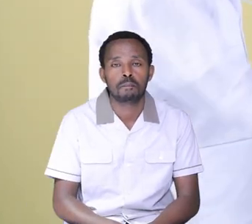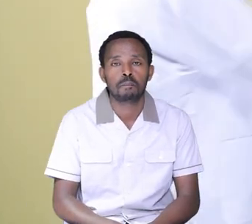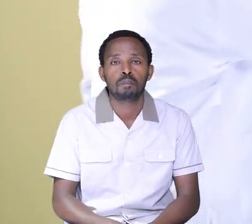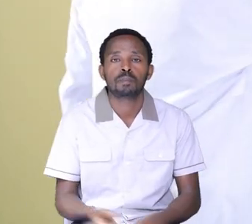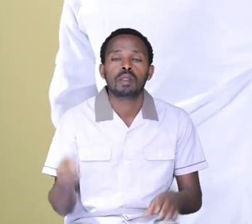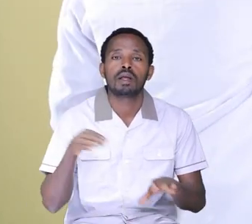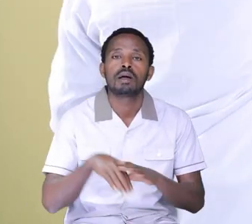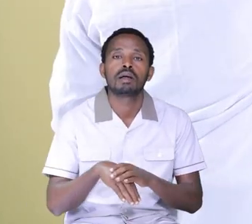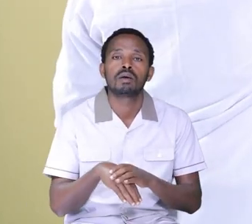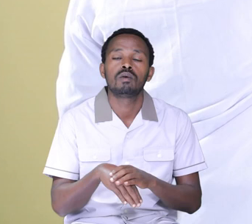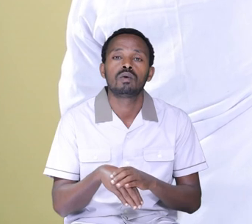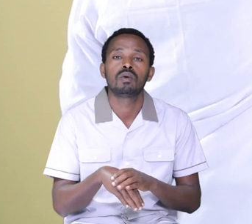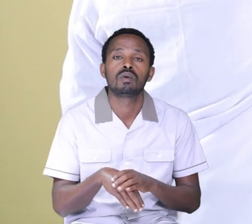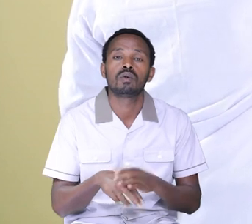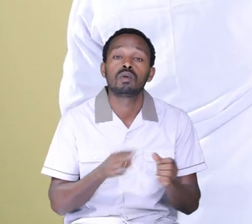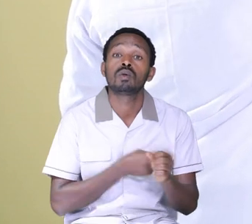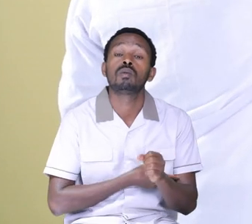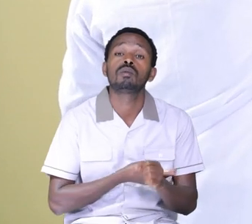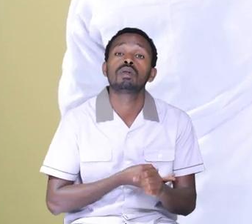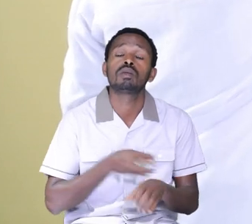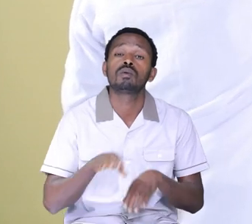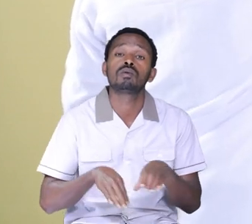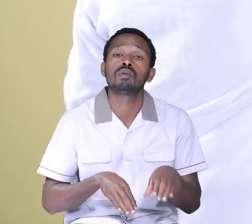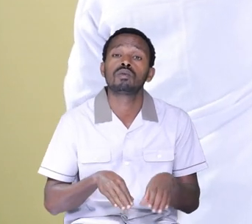As keessatti humni sochooftuu walqixa